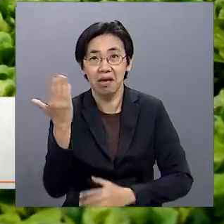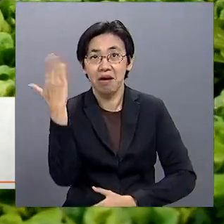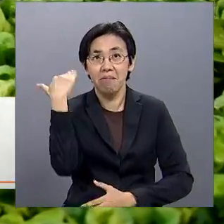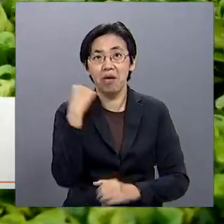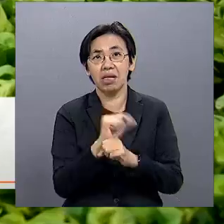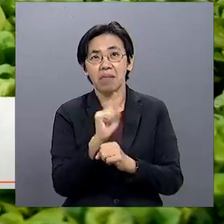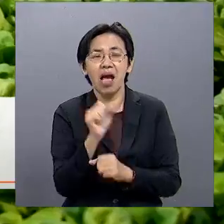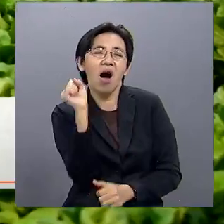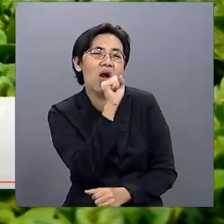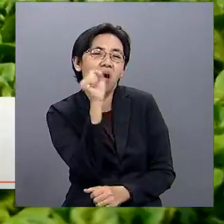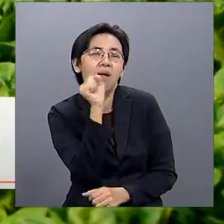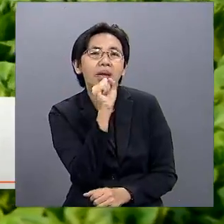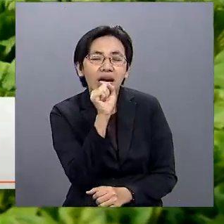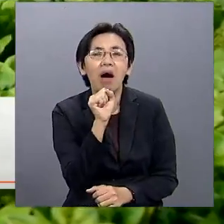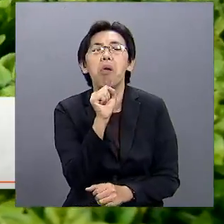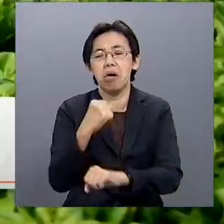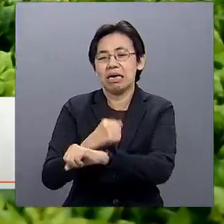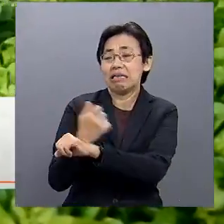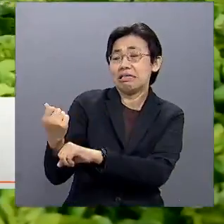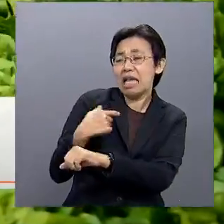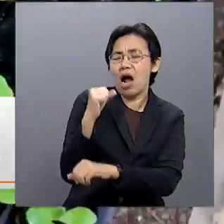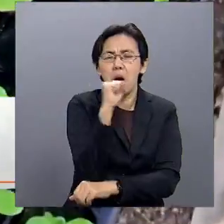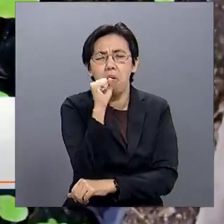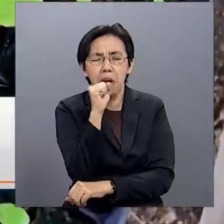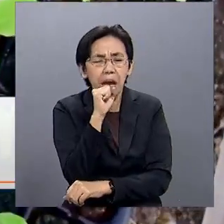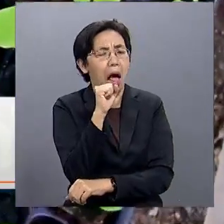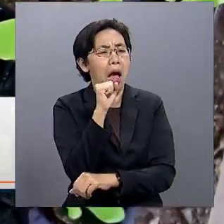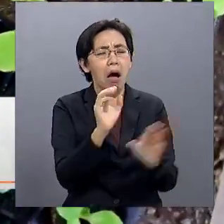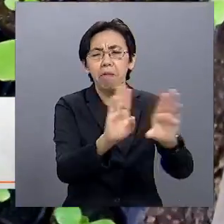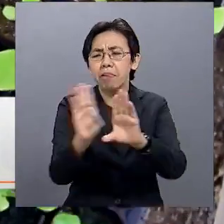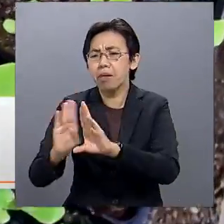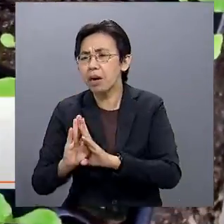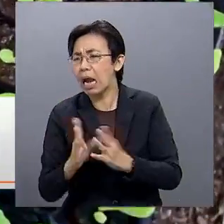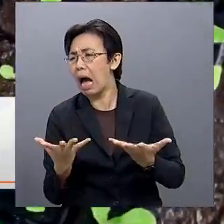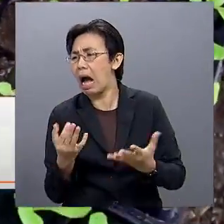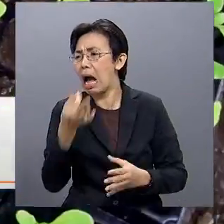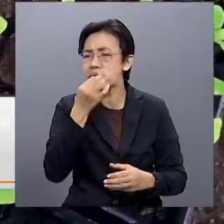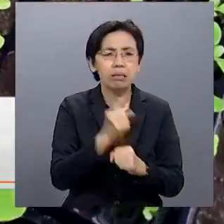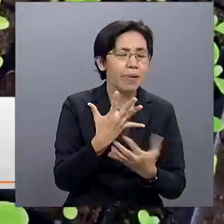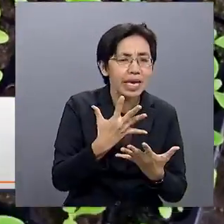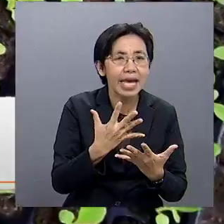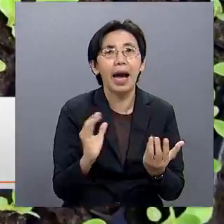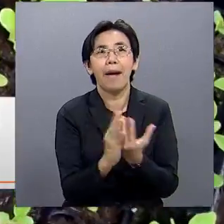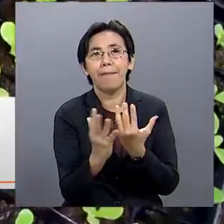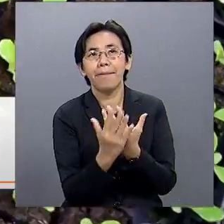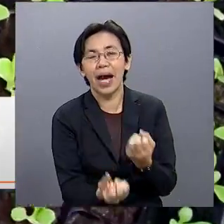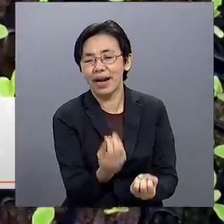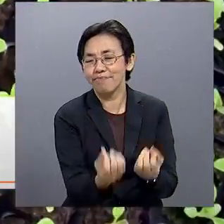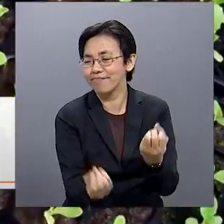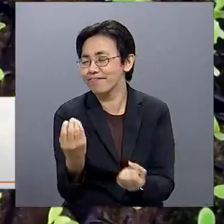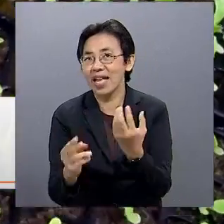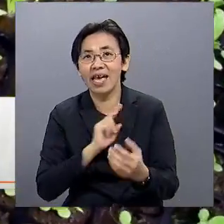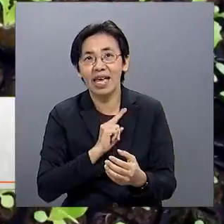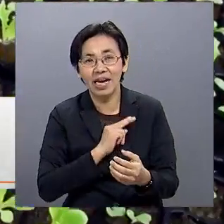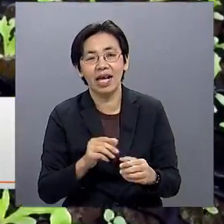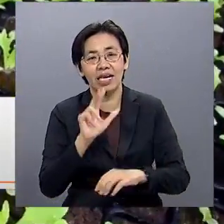จ้างตามสถานที่บันเทิงแต่เขาก็ได้ปลูกผักเอาไว้หลังบ้านนะครับขนาดแปลงก็ไม่กว้างไม่มากครับ3เมตรยาว